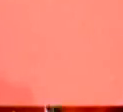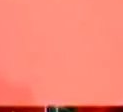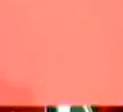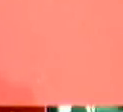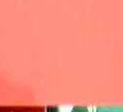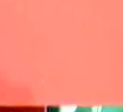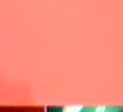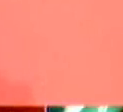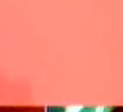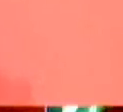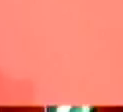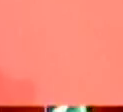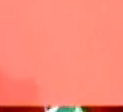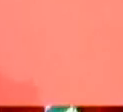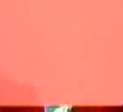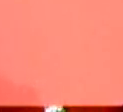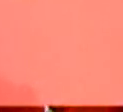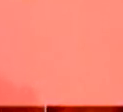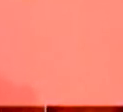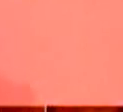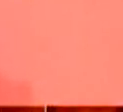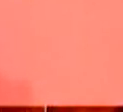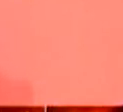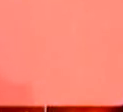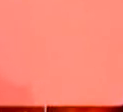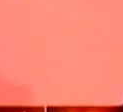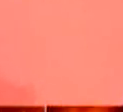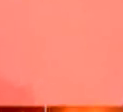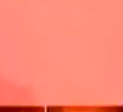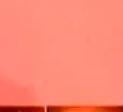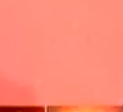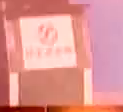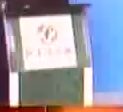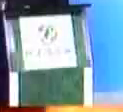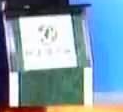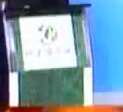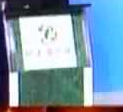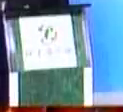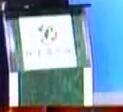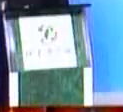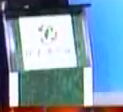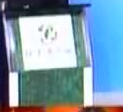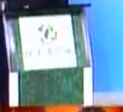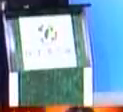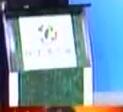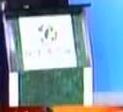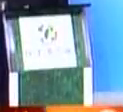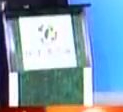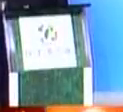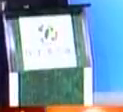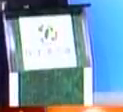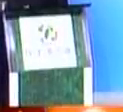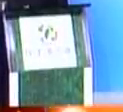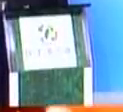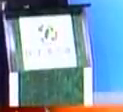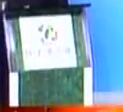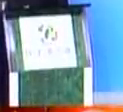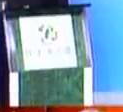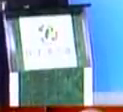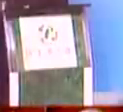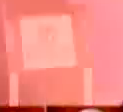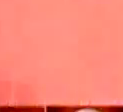这一场四场政见发表会宣展，全国民众所选择不只是民进党总统候选，你更有可能选择是